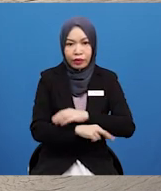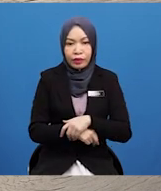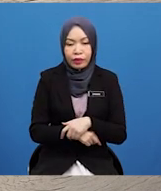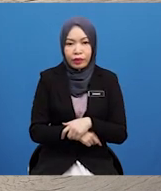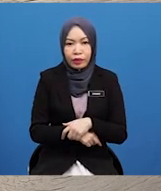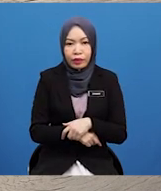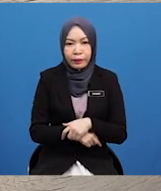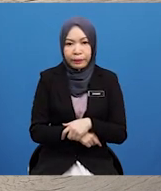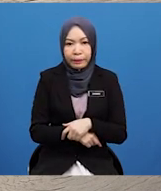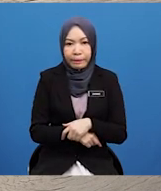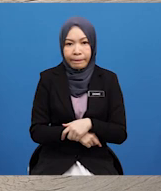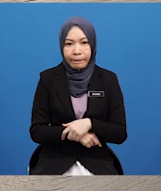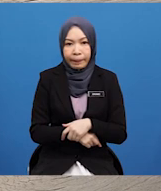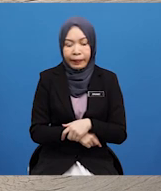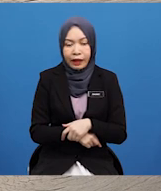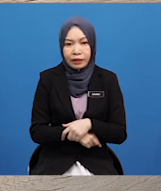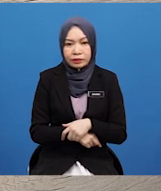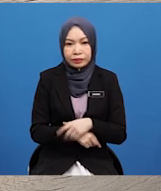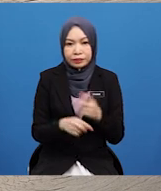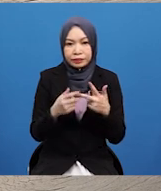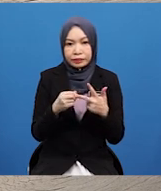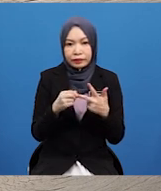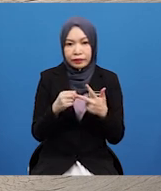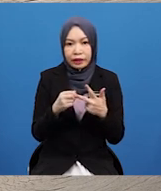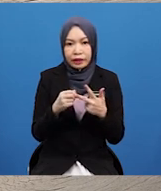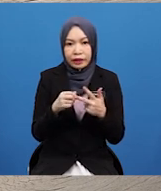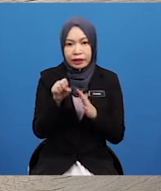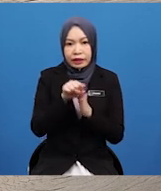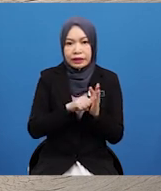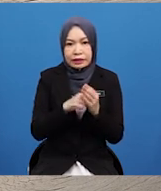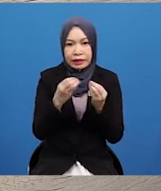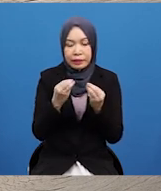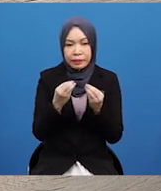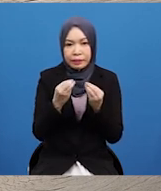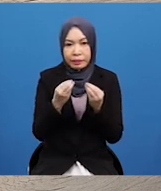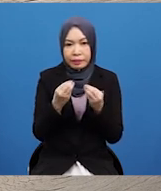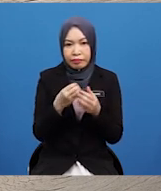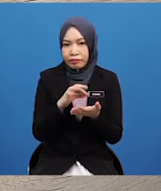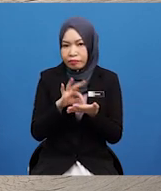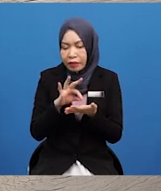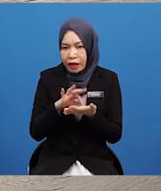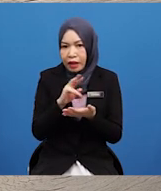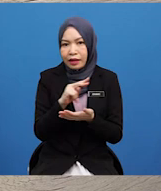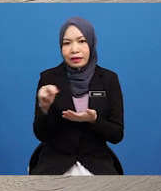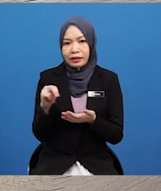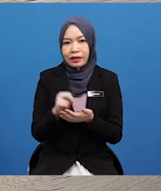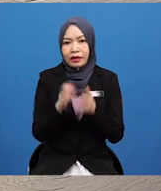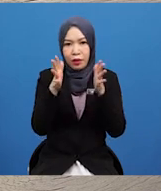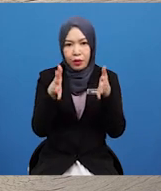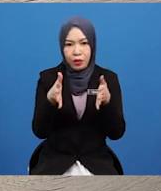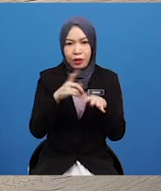melibatkan sebilangan kaki tangan. 3. Bertung-tung minyak petrol tumpah di atas